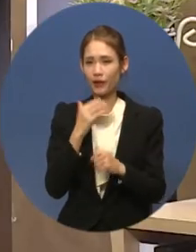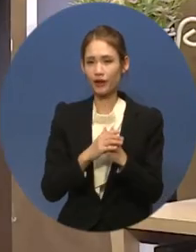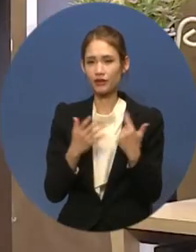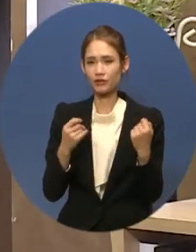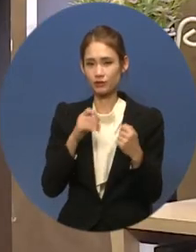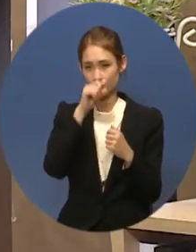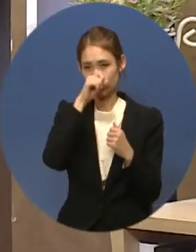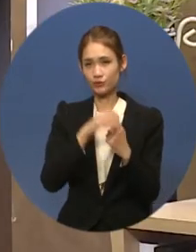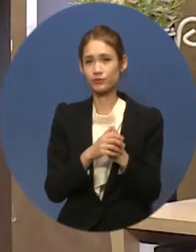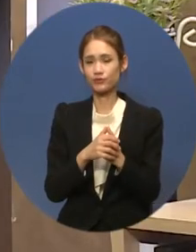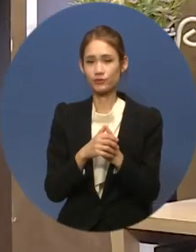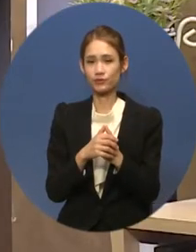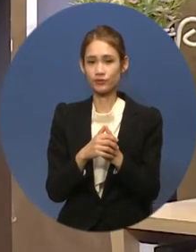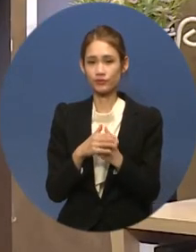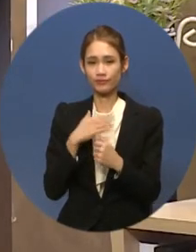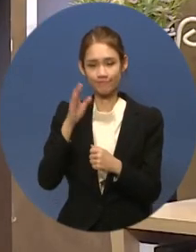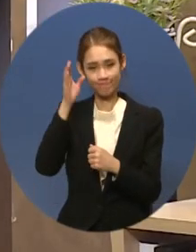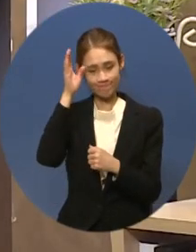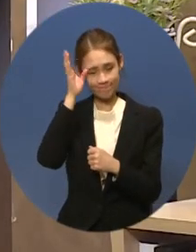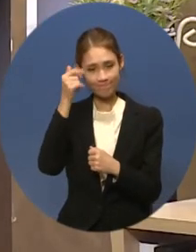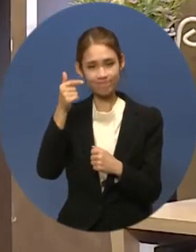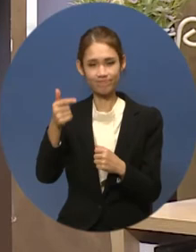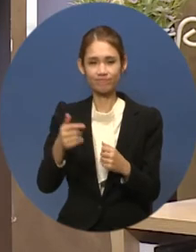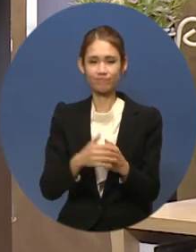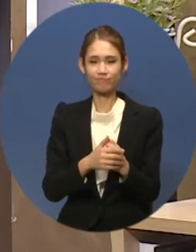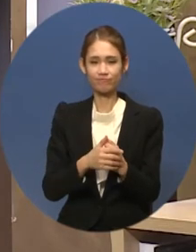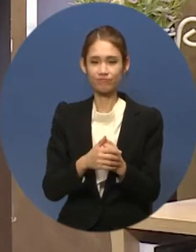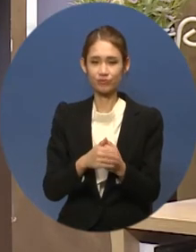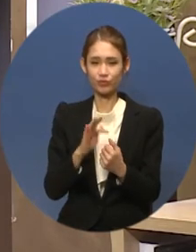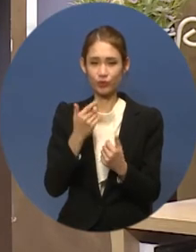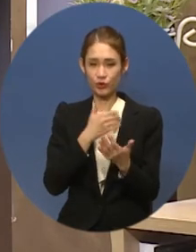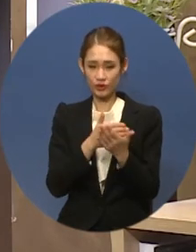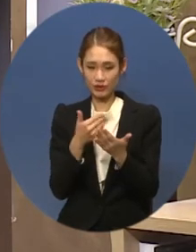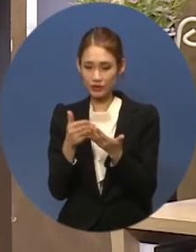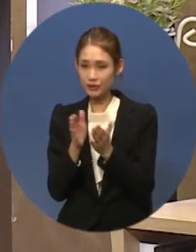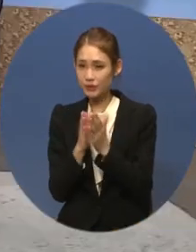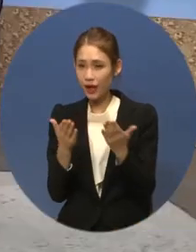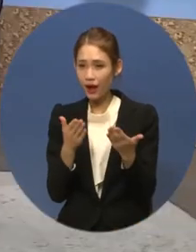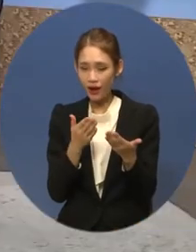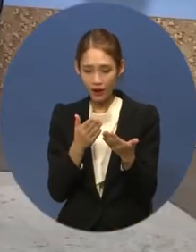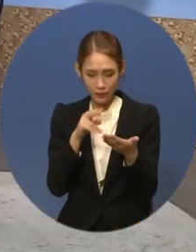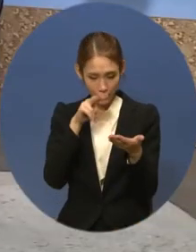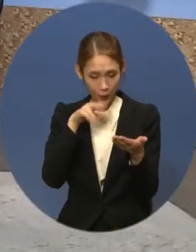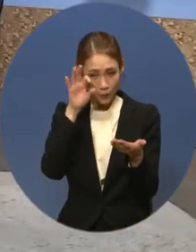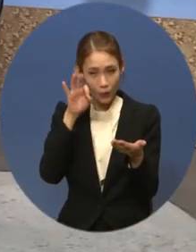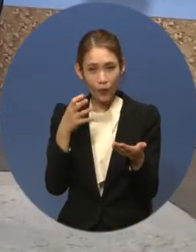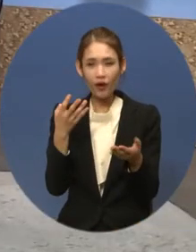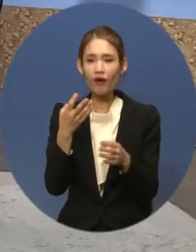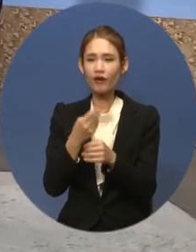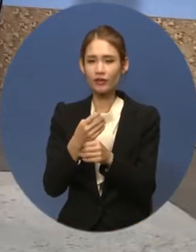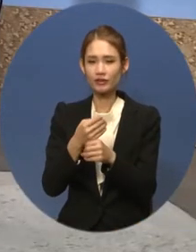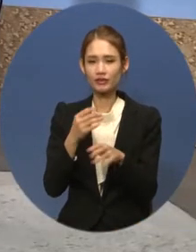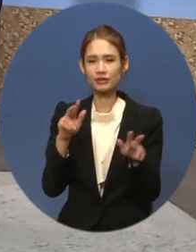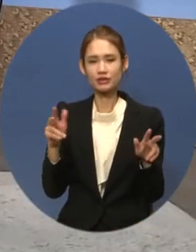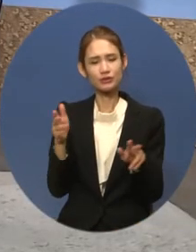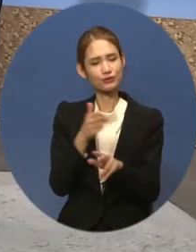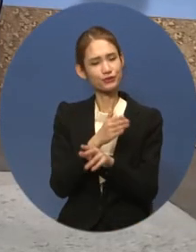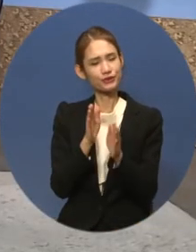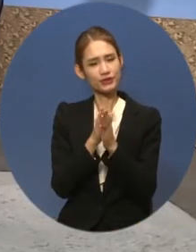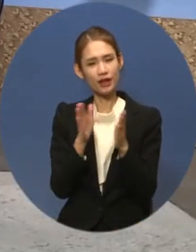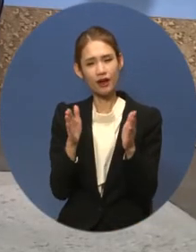같습니다 에어 저도 기대가 되는데요 2일째 언제 볼 수 있나요 지금부터 작업을 하게 되면 내년